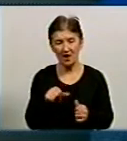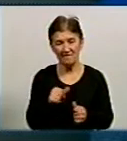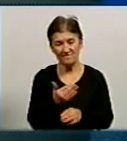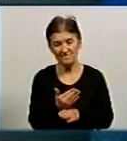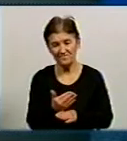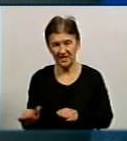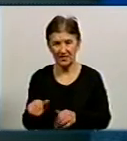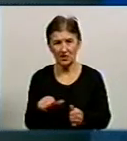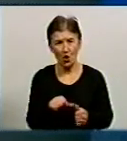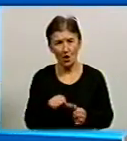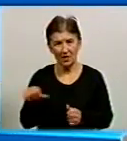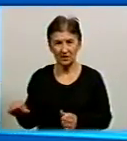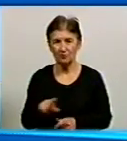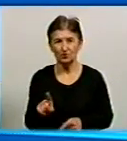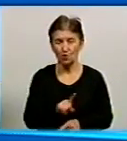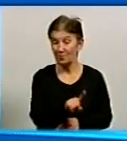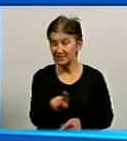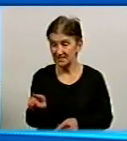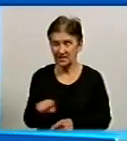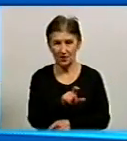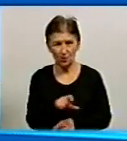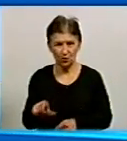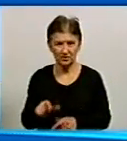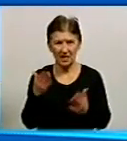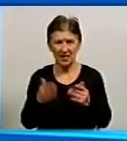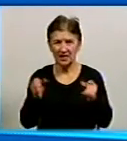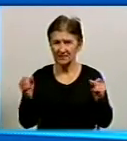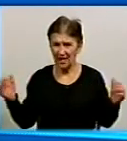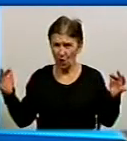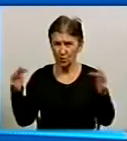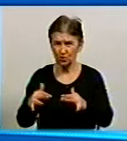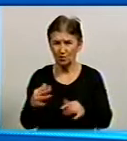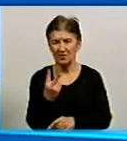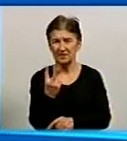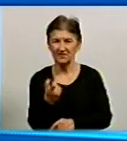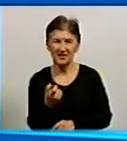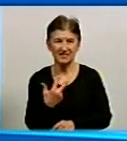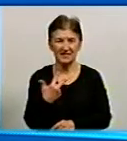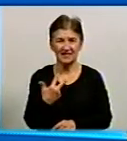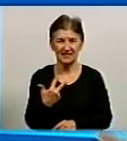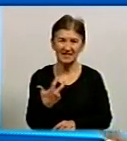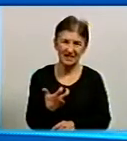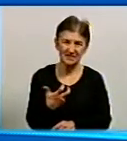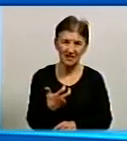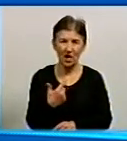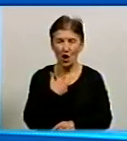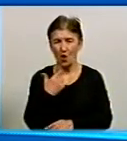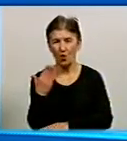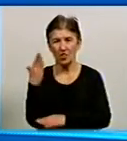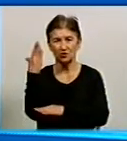для того, щоб ці люди, якщо от зібратися гуртом, а це, ну, 200-300 голосів може бути, щоб вони мали